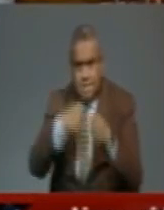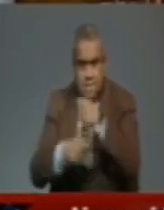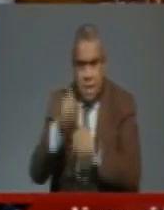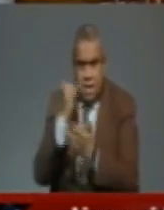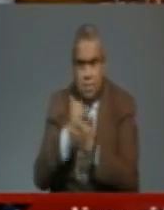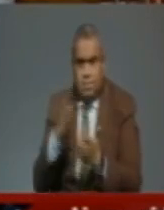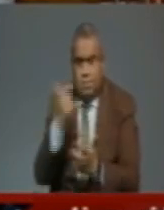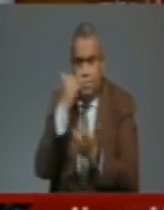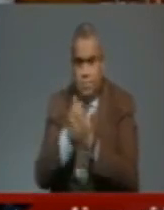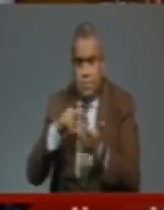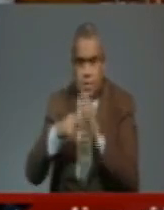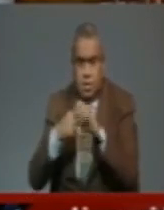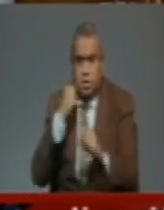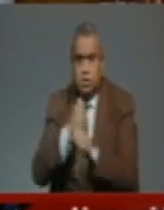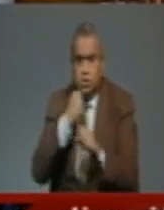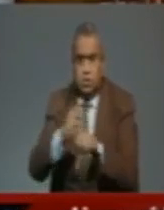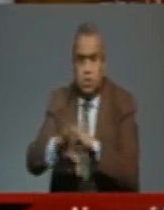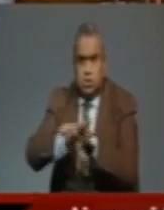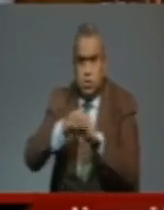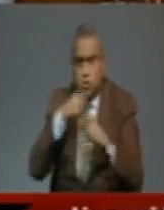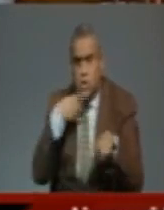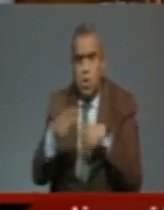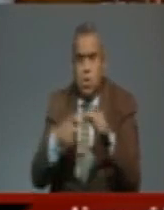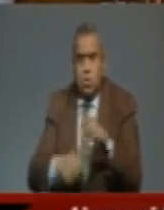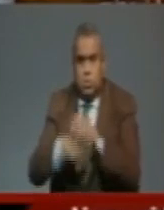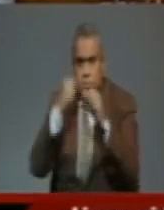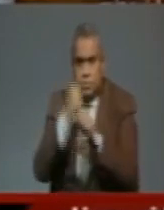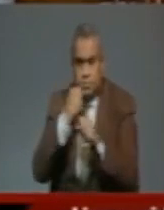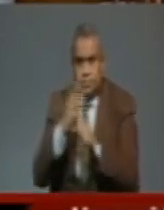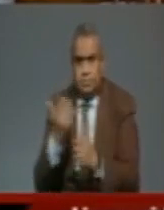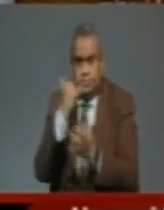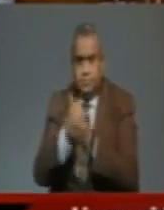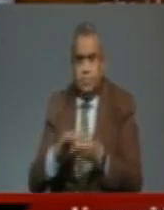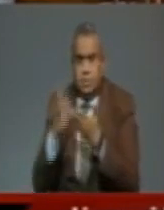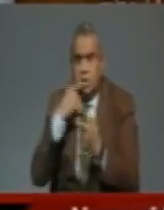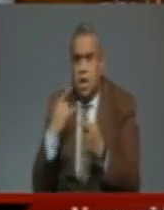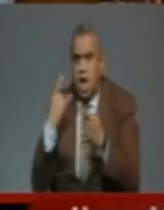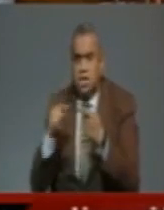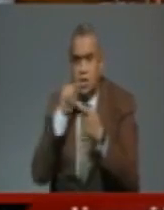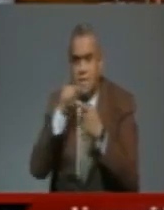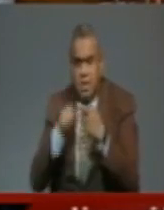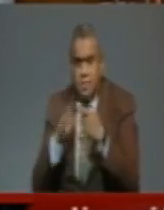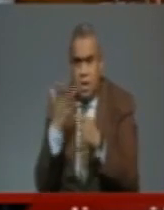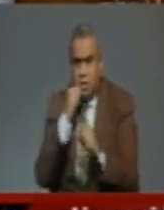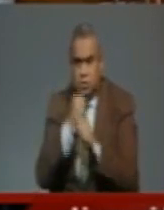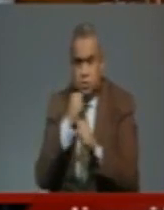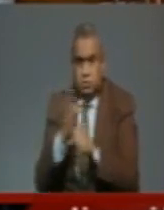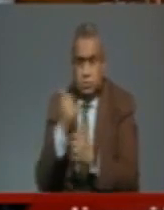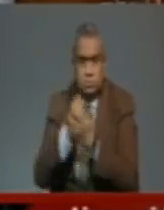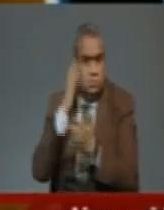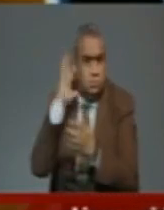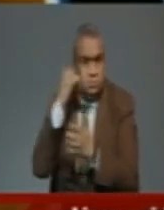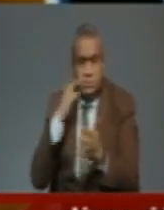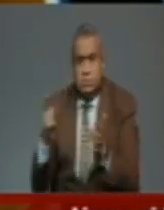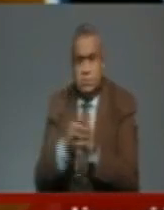بقى نسرع وعشان نعظم الترانزيت بتخرج كل الحاويات، ولكن 10% من بعض الحاويات اللي هي مش على القايمه البيضاء